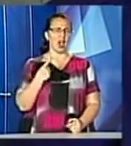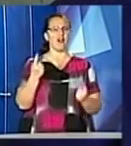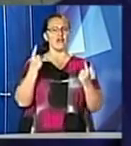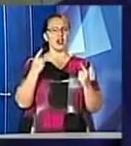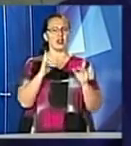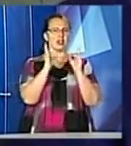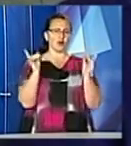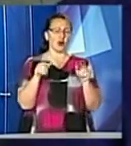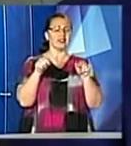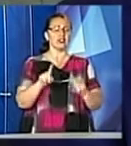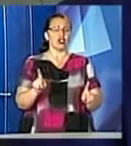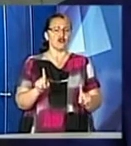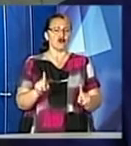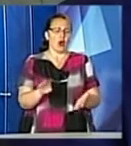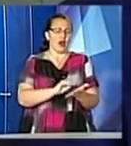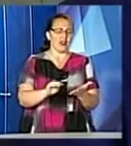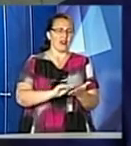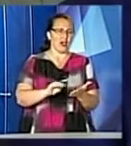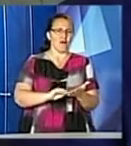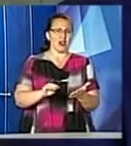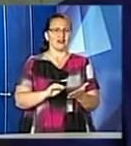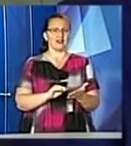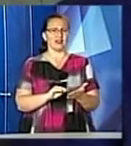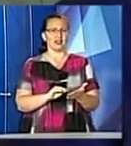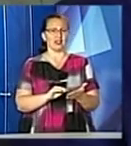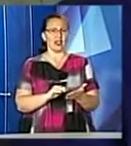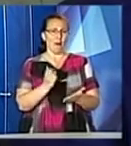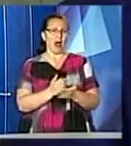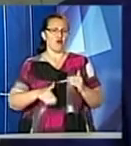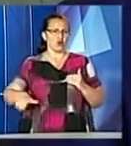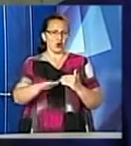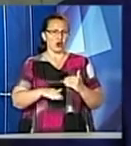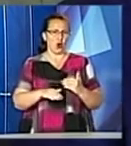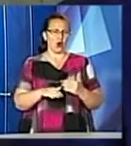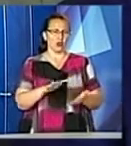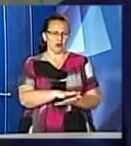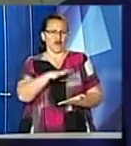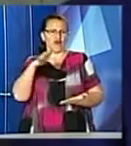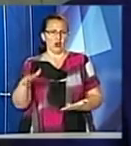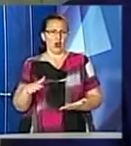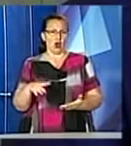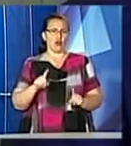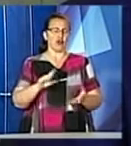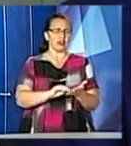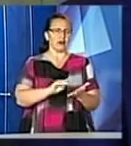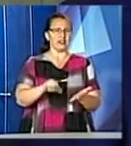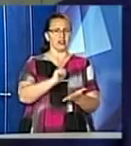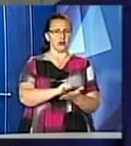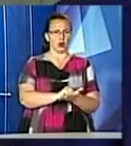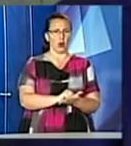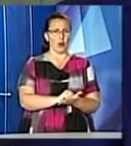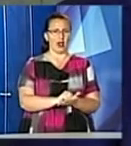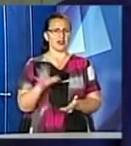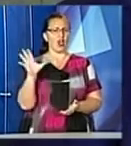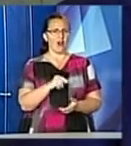ну, ті, хто мають полігони або звалища в своєму розпорядженні, ті, що передбачалися в меморандумі,